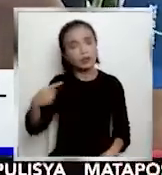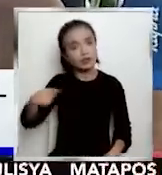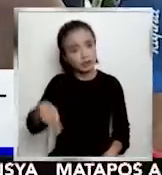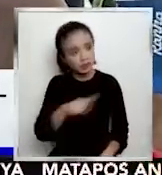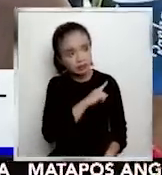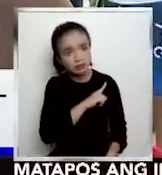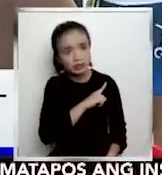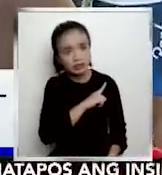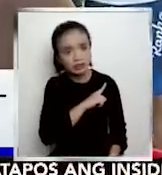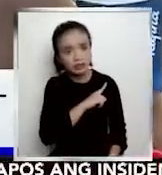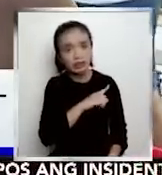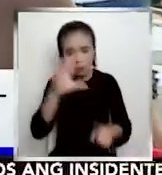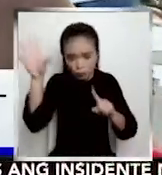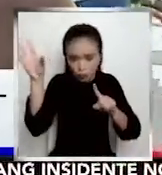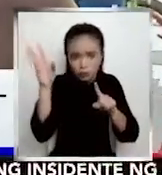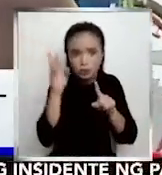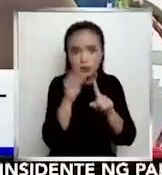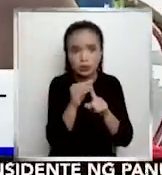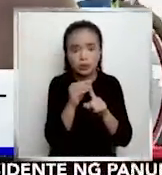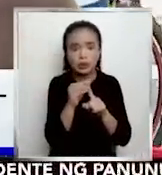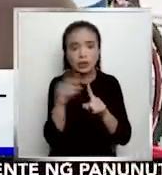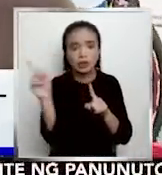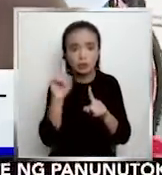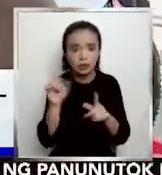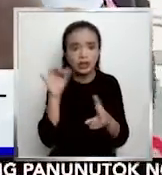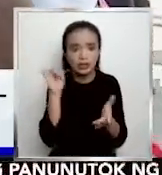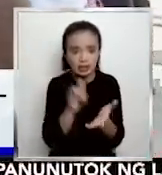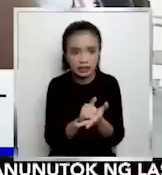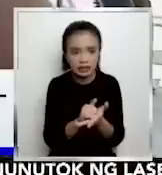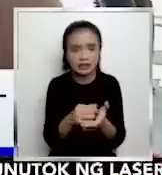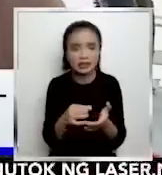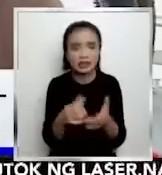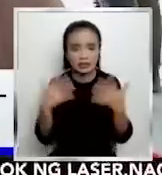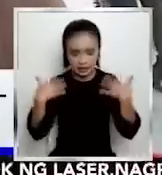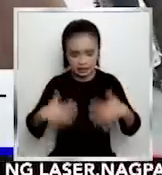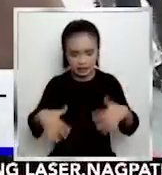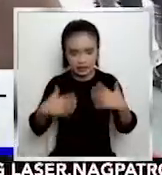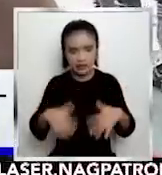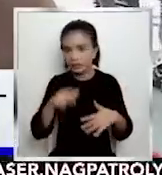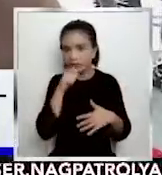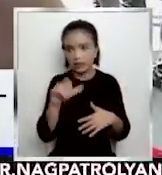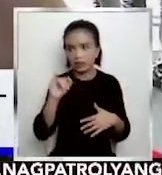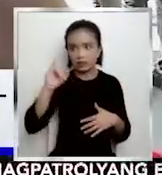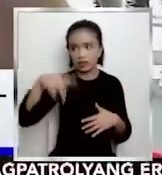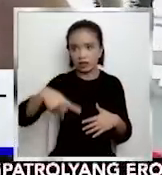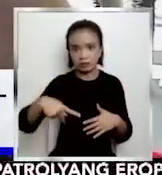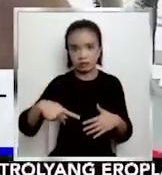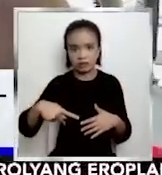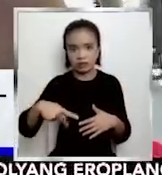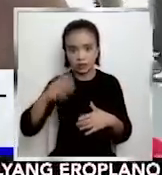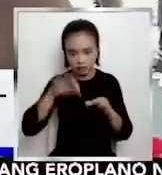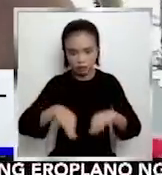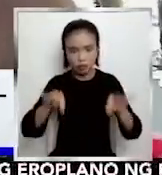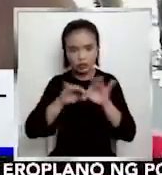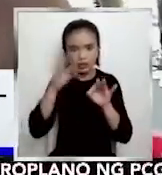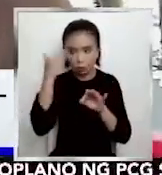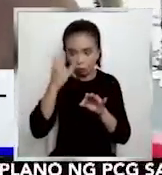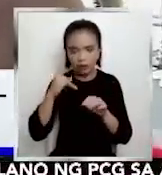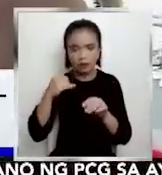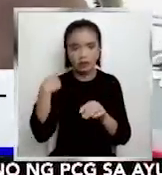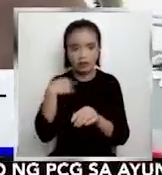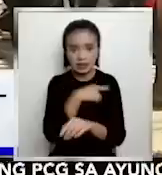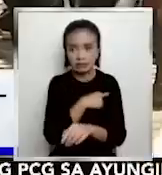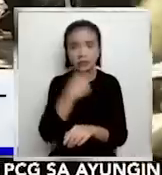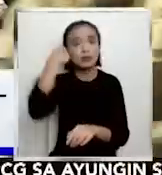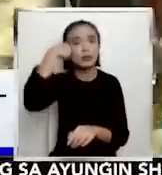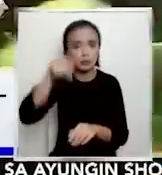yung magsuot ng mga ganitong kasuotan kung hindi ka katutubo. Dahil yung isang paglabag doon sa aming kustumarilo o